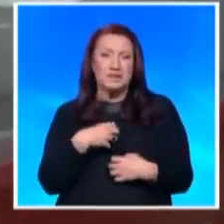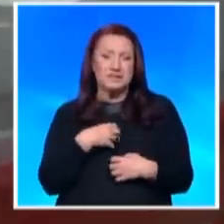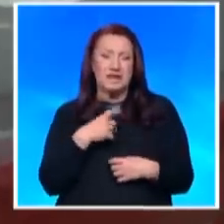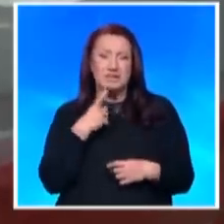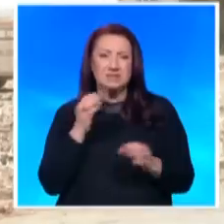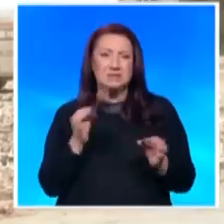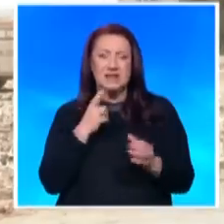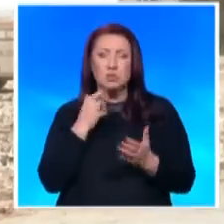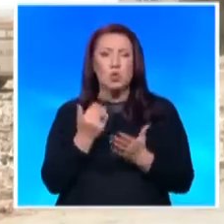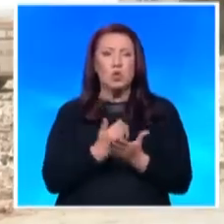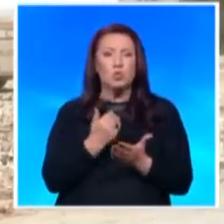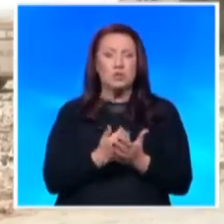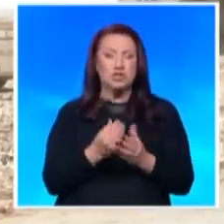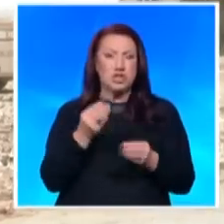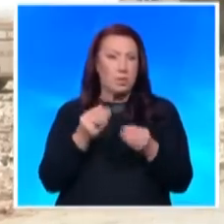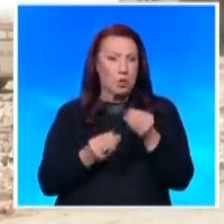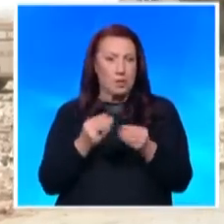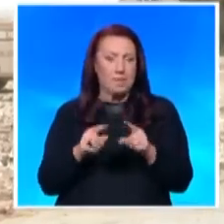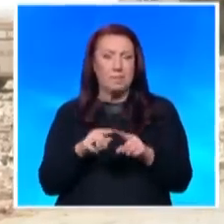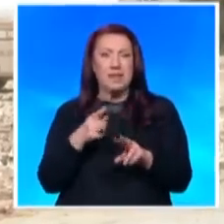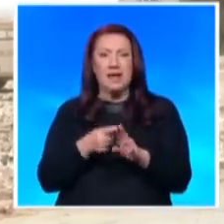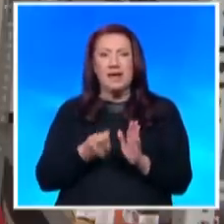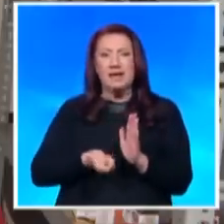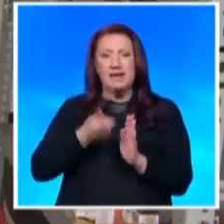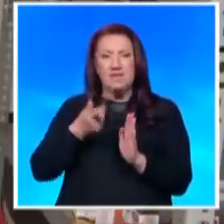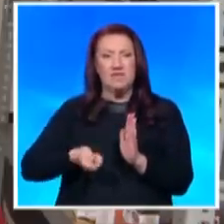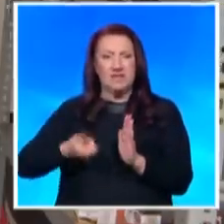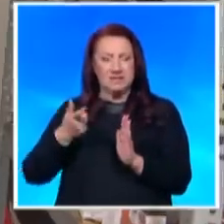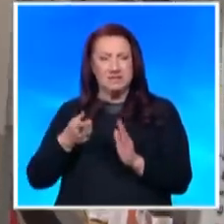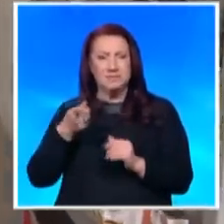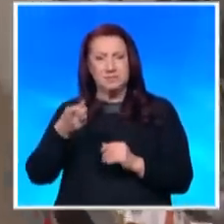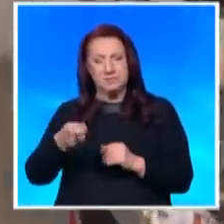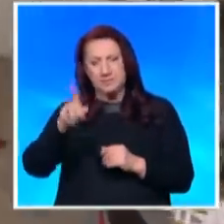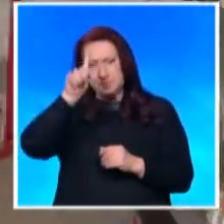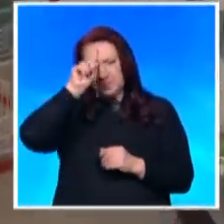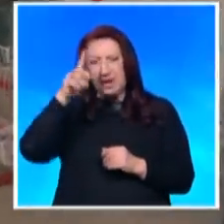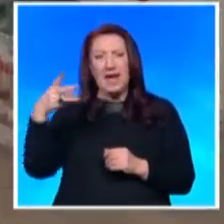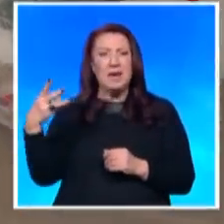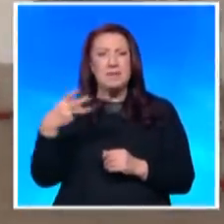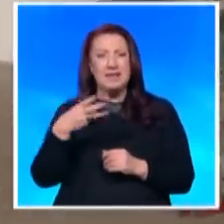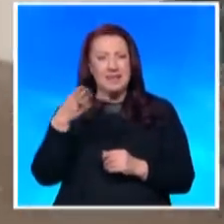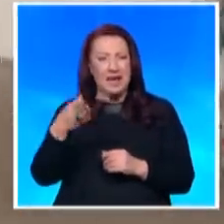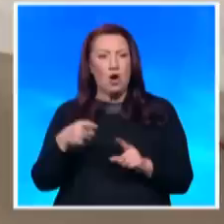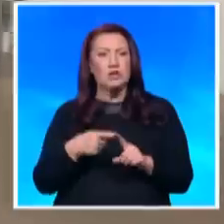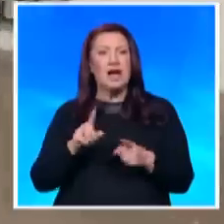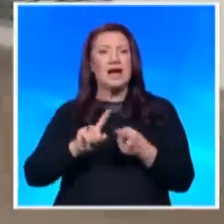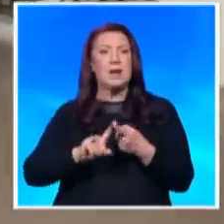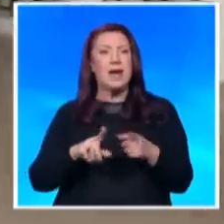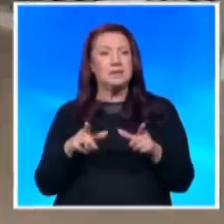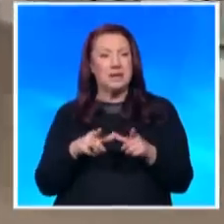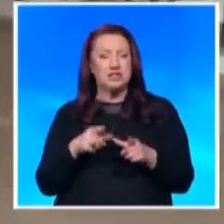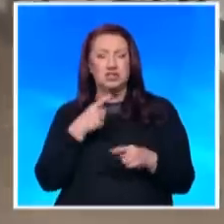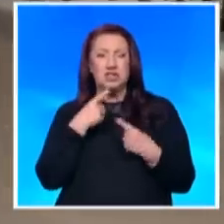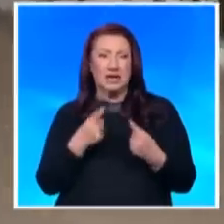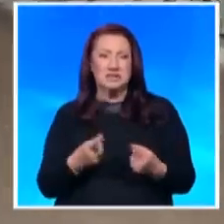икономическите проблеми и инфлацията в страната. Емине Есерташ от Кахраман Мараш обаче е категорична, че при доставянето на помощ е